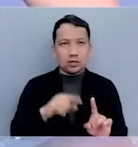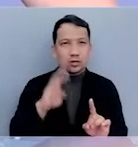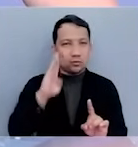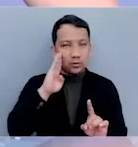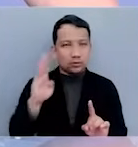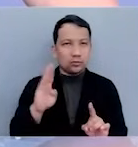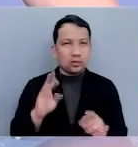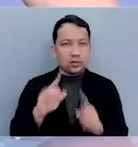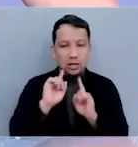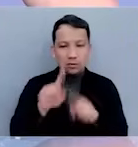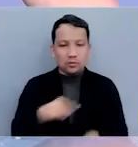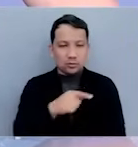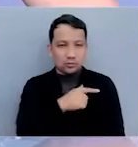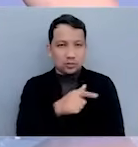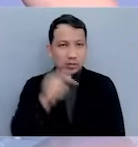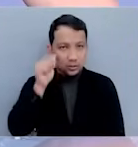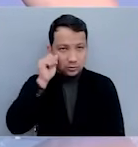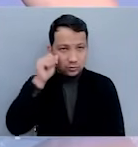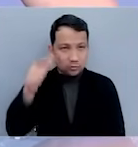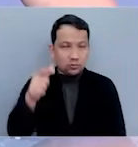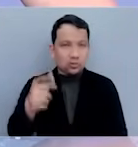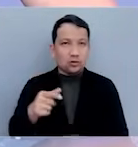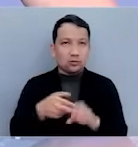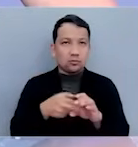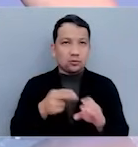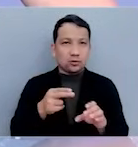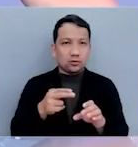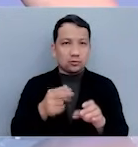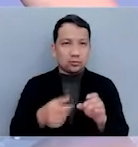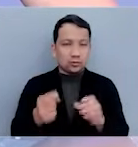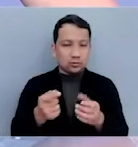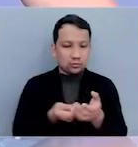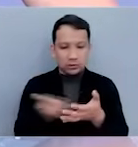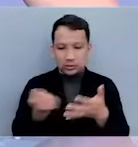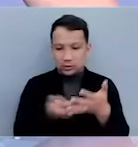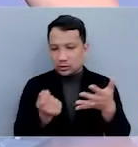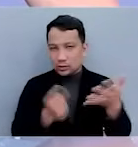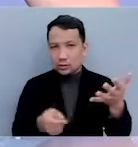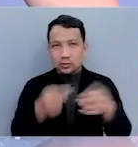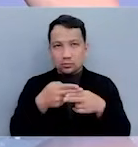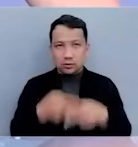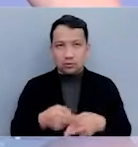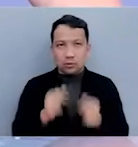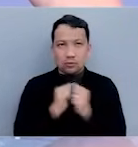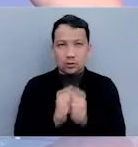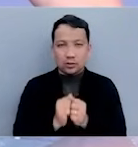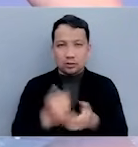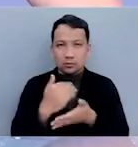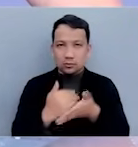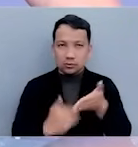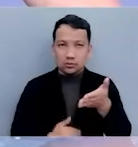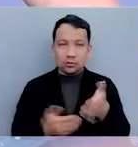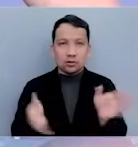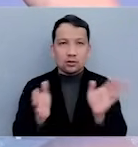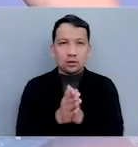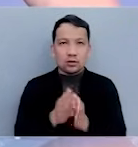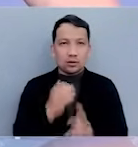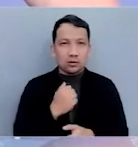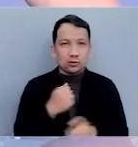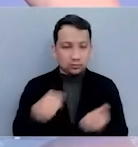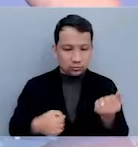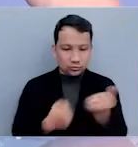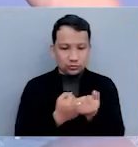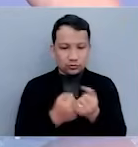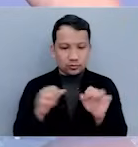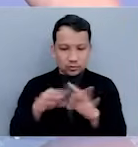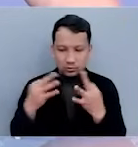Alan Umipig ang umano'y pag-alis niya sa ilang pangalan sa report ng insidente, maging ang umano'y paghingi niya raw ng suporta sa